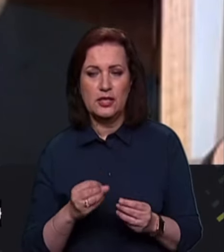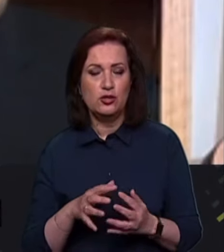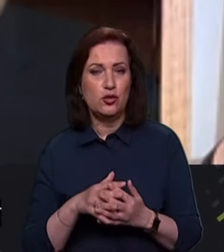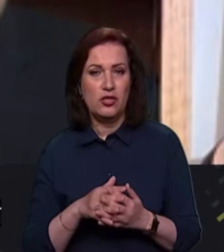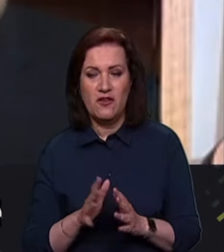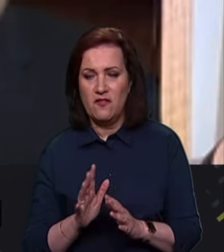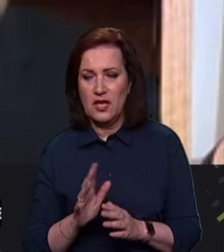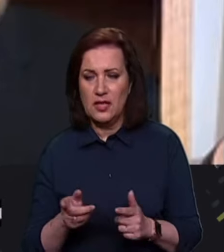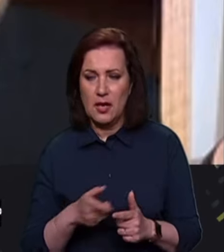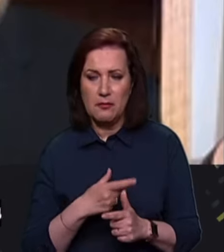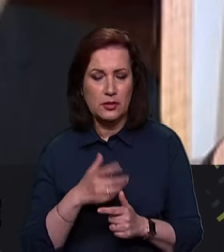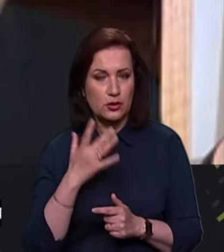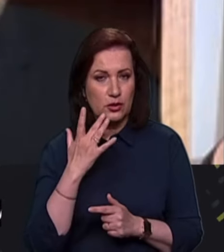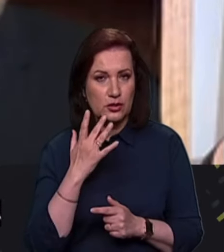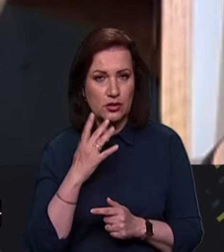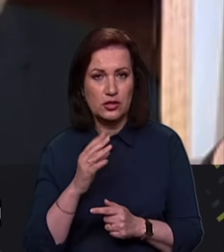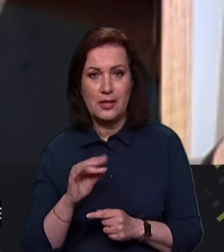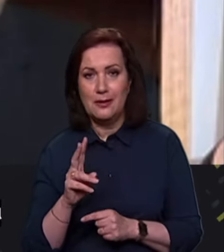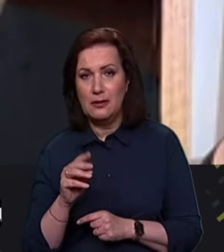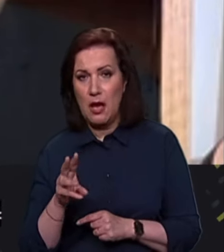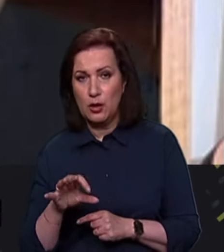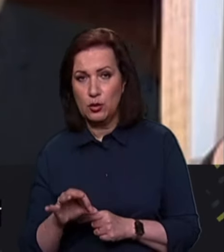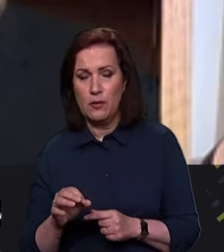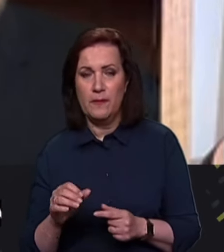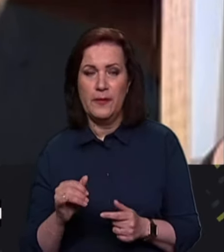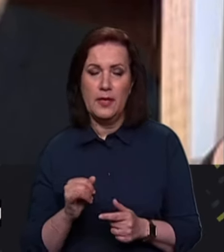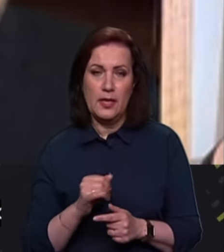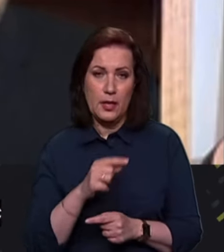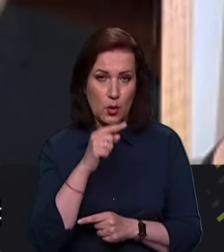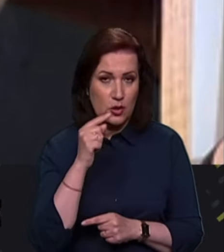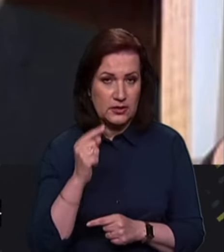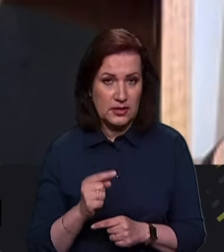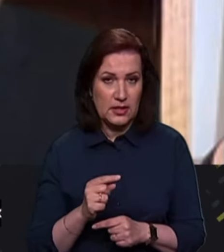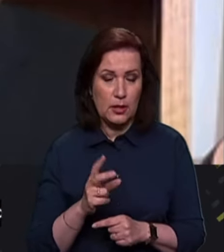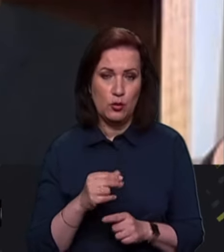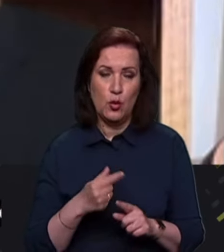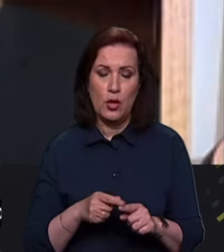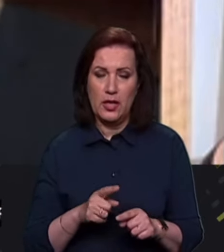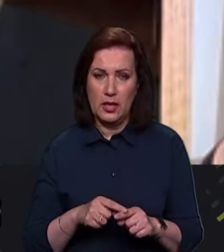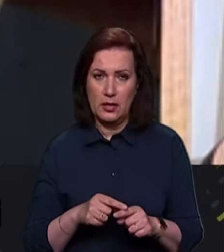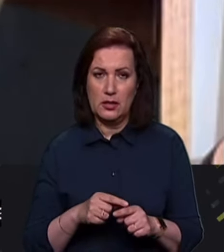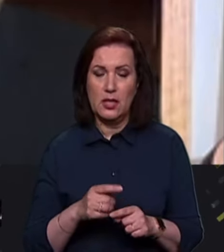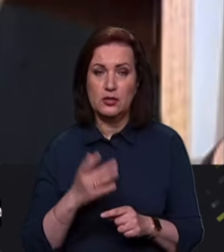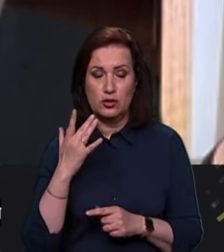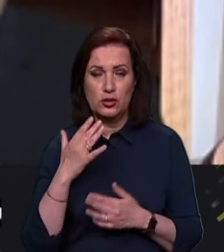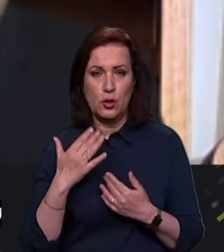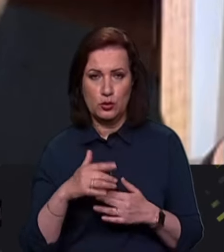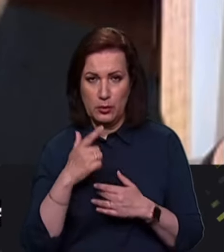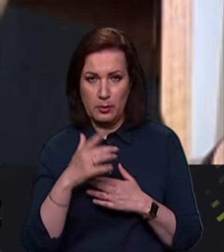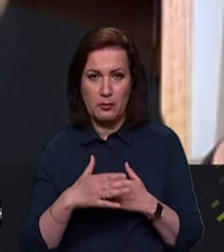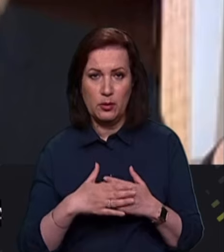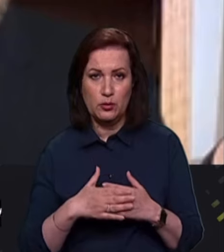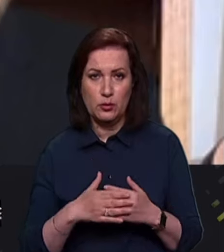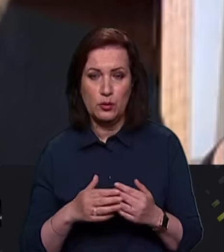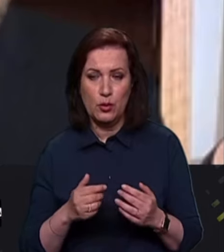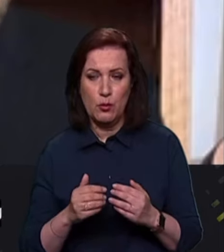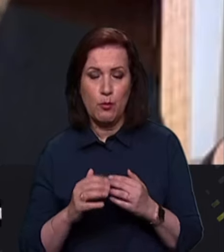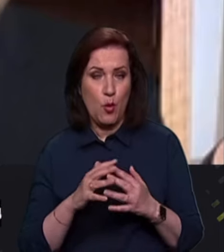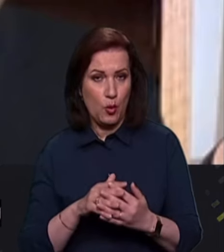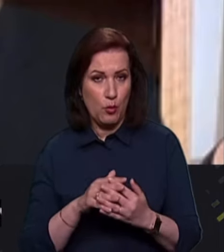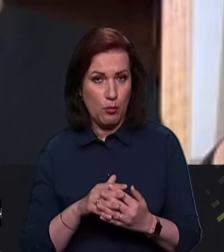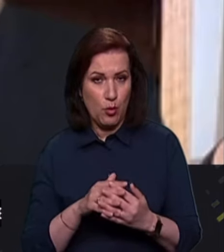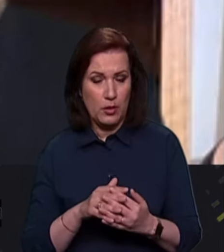война между США и НАТО и Россией, но это США, уже приближающиеся к полю